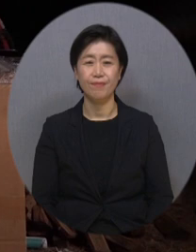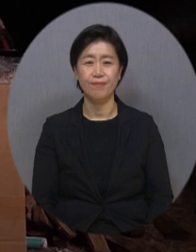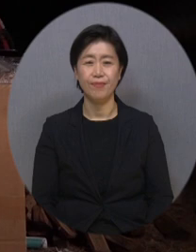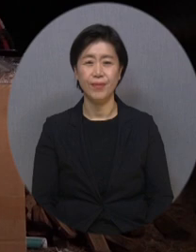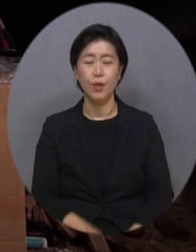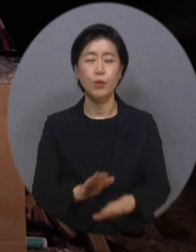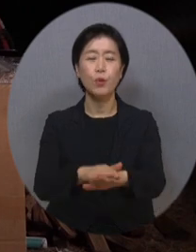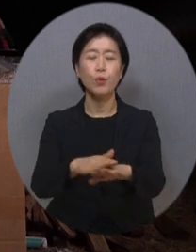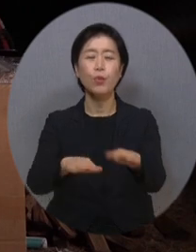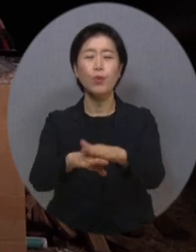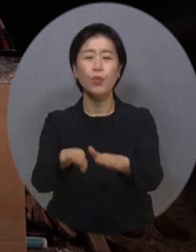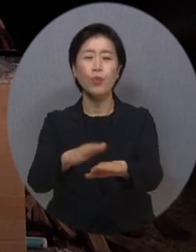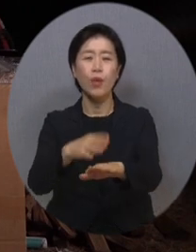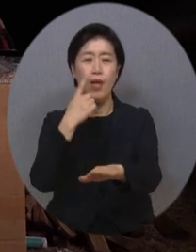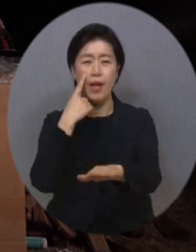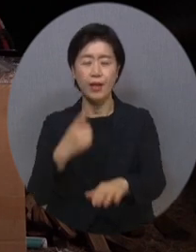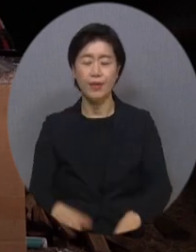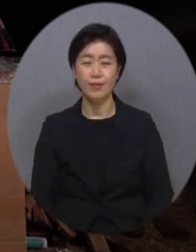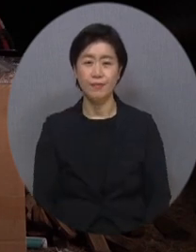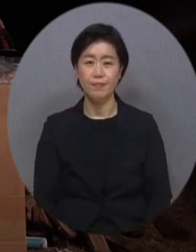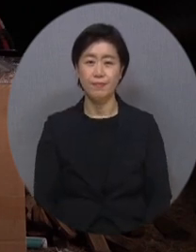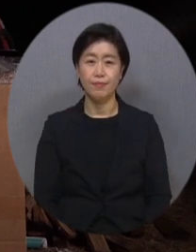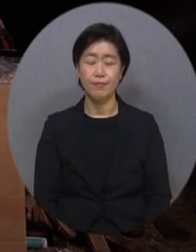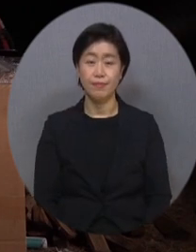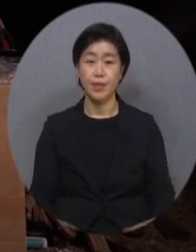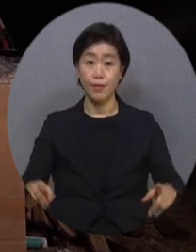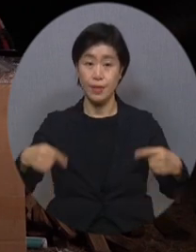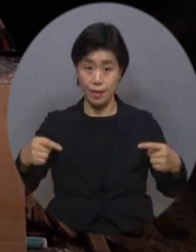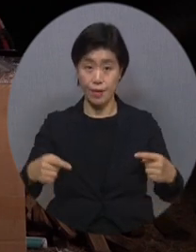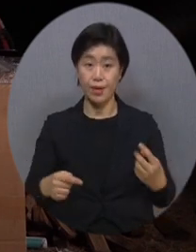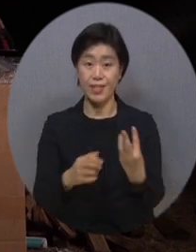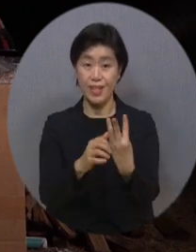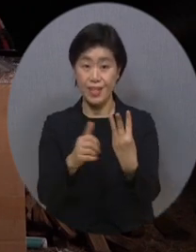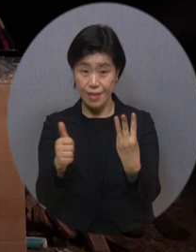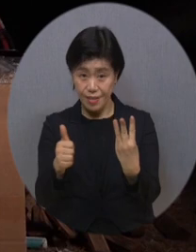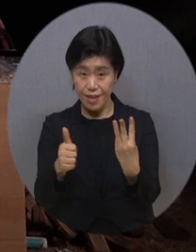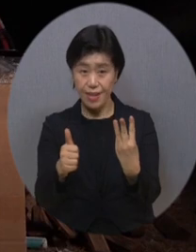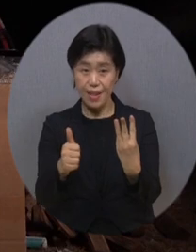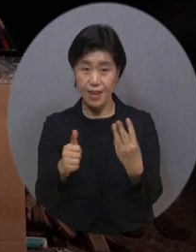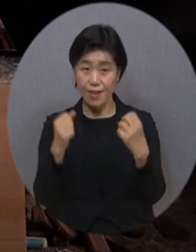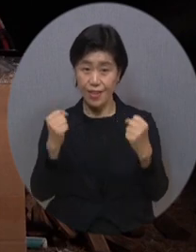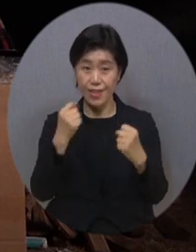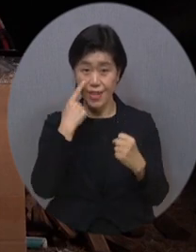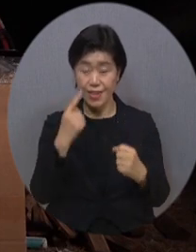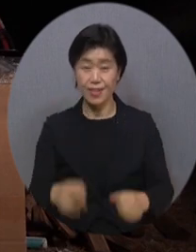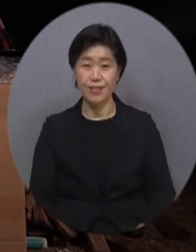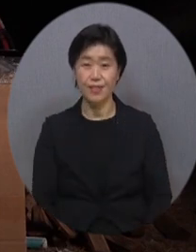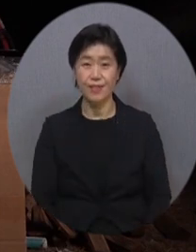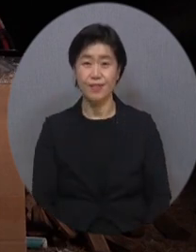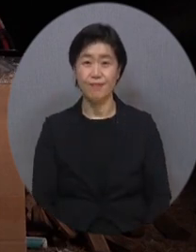올려봐요. 자. 손 올려봐. 자. 야, 우리 그 휠체어 탄 남자 화이팅 한번 하자. 아니, 잠깐. 어? 내가,